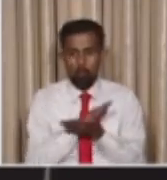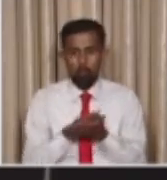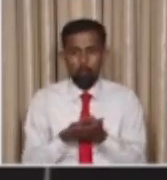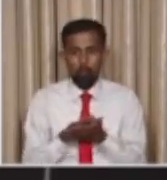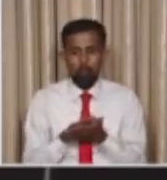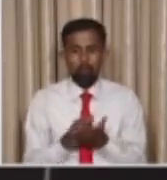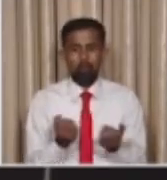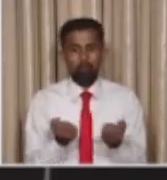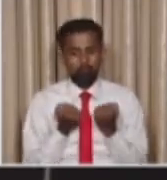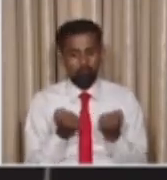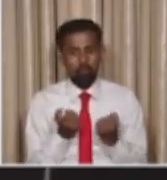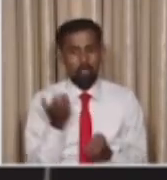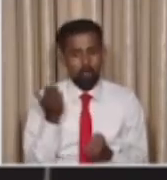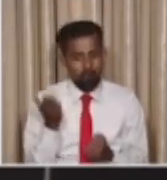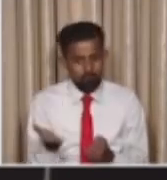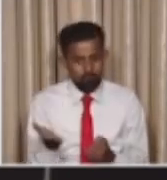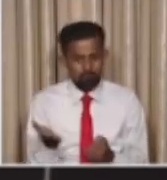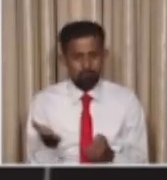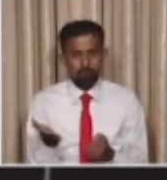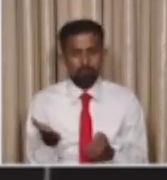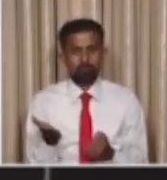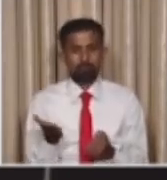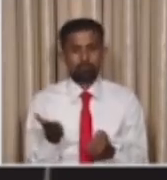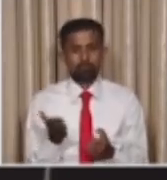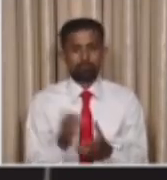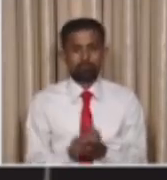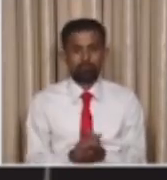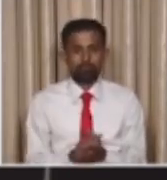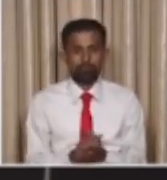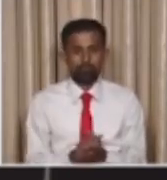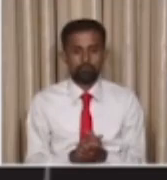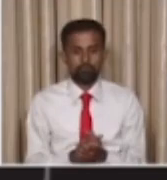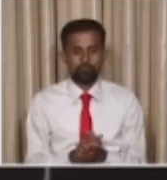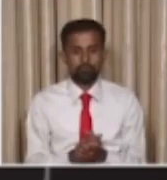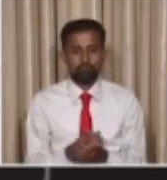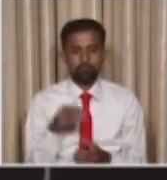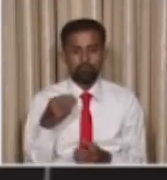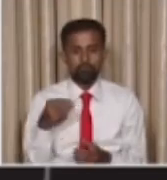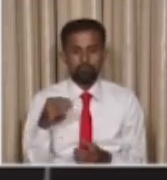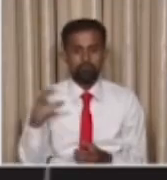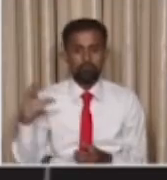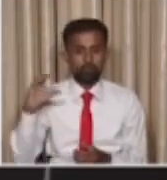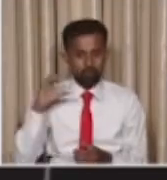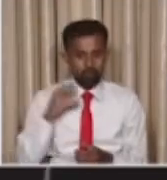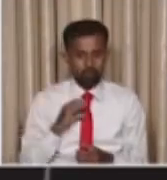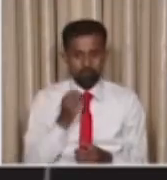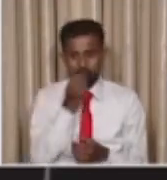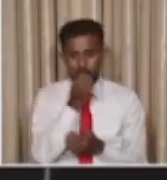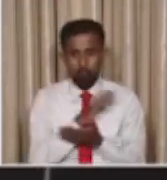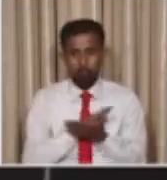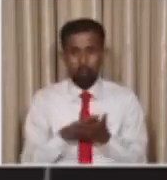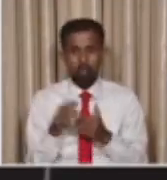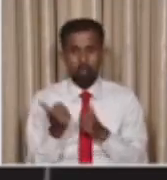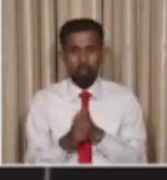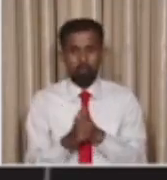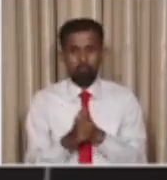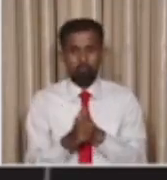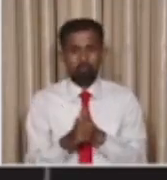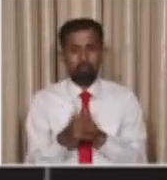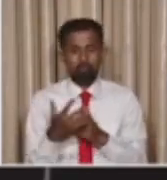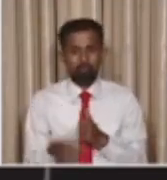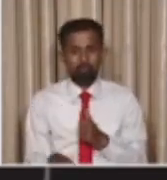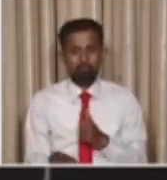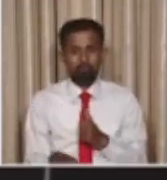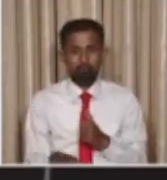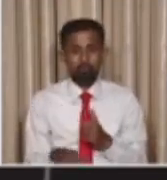තියෙනවා, ප්‍රවාහන ශේෂය තියෙනවා. මේ අය විශේෂයෙන්ම ණයක් අරගෙන තමයි මේ හෝටල් හදලා තියෙන්නේ, හෝටල් කාමර හදලා තියෙන්නේ,